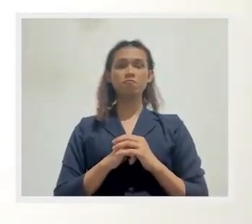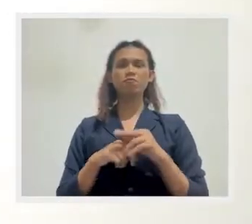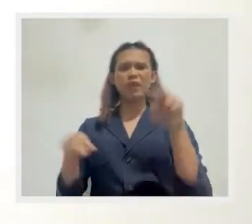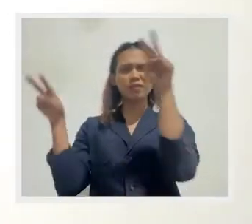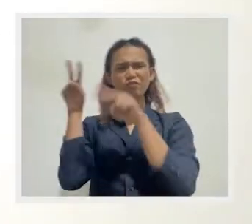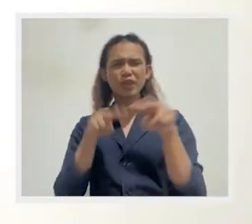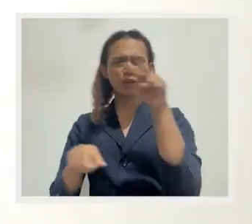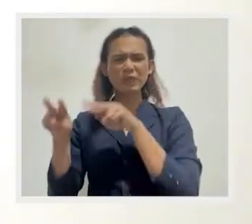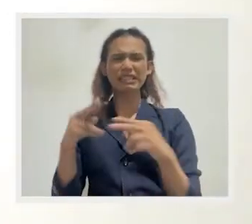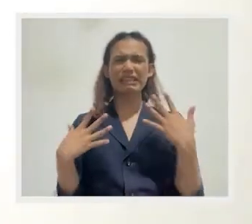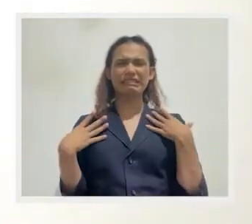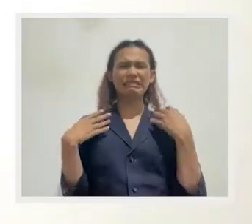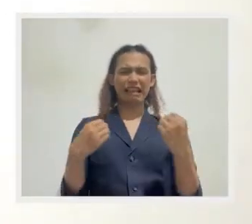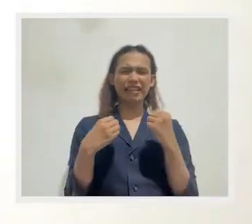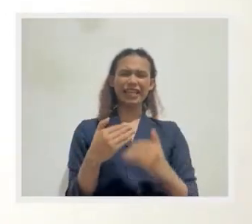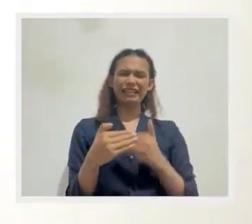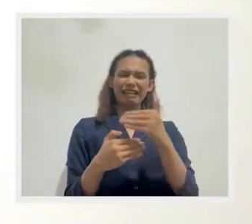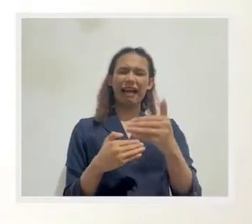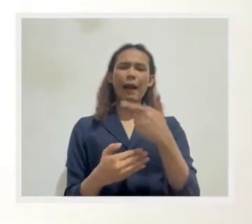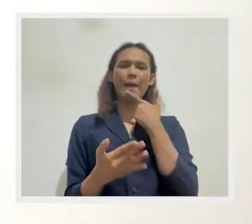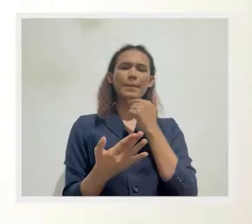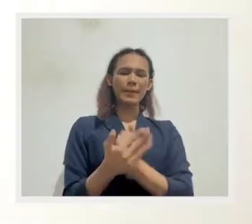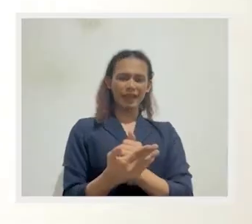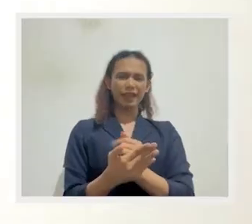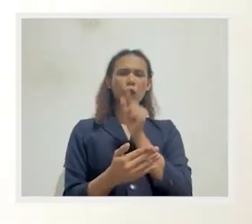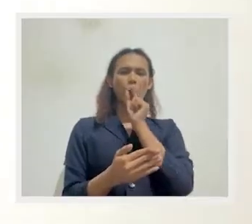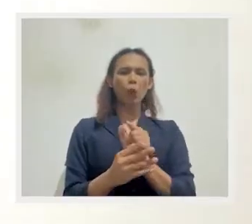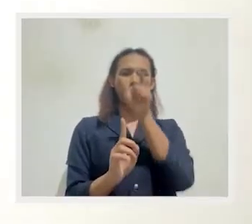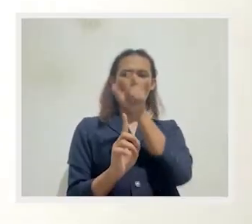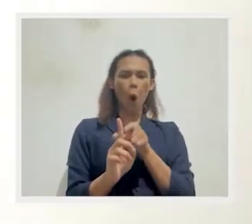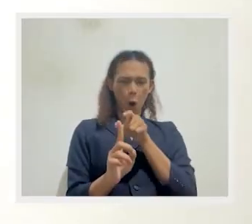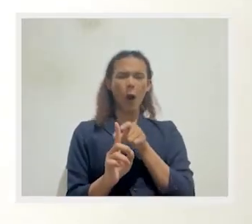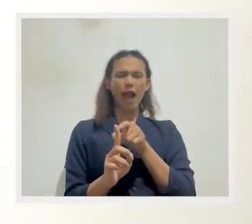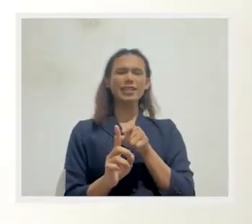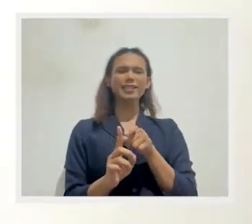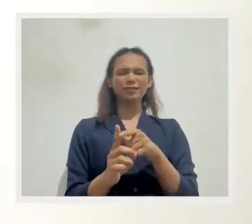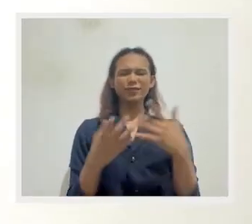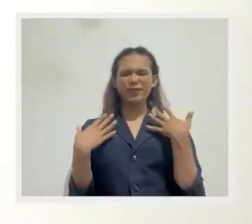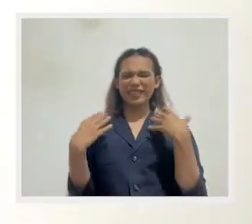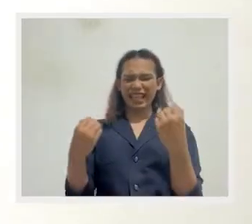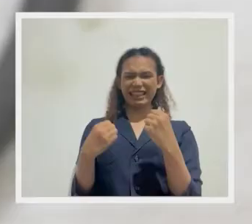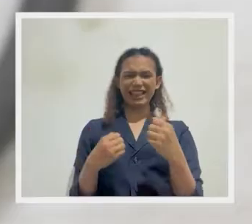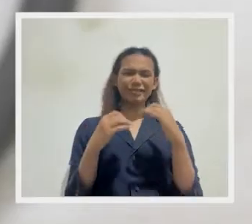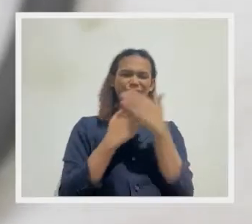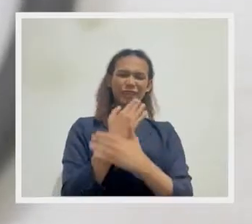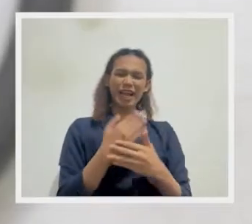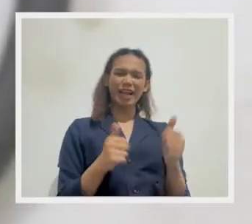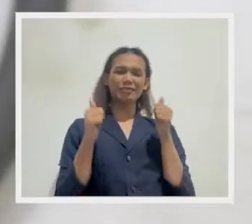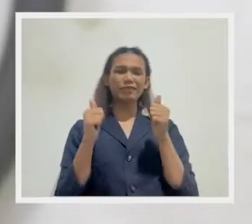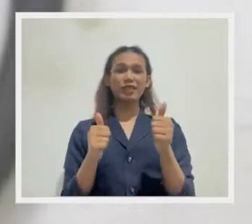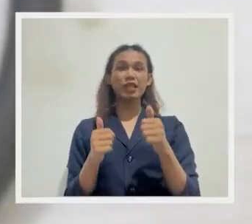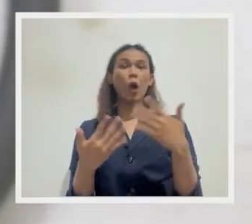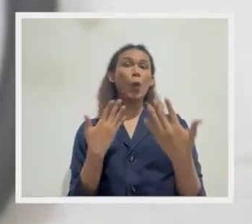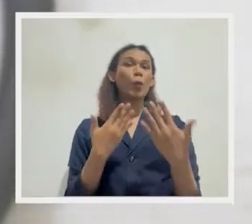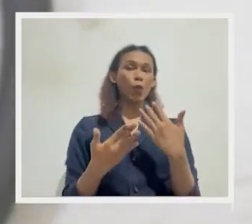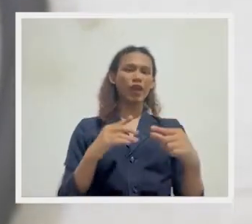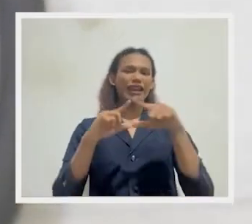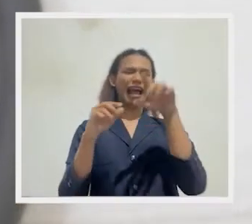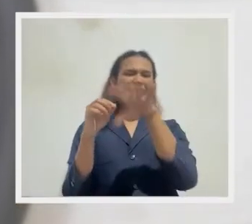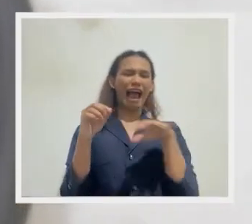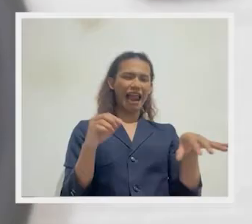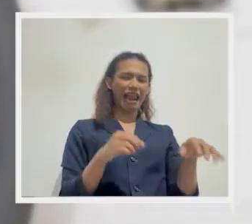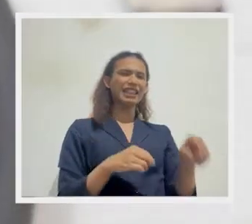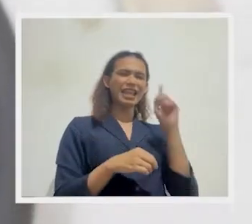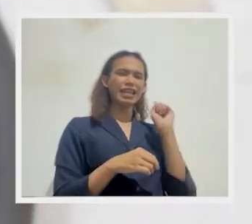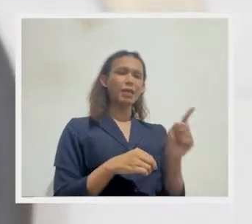Pemeriksaan kesehatan adalah langkah penting dalam menjaga kesejahteraan setiap individu. Berikut ini merupakan alat-alat